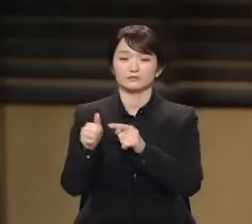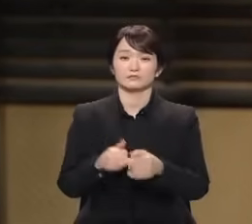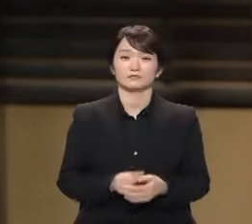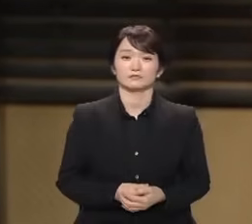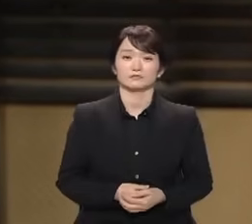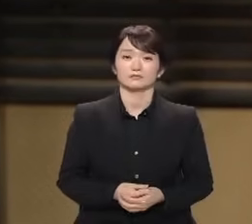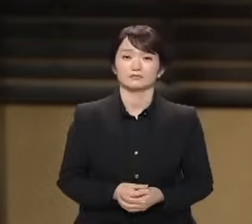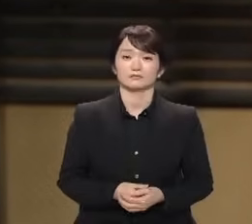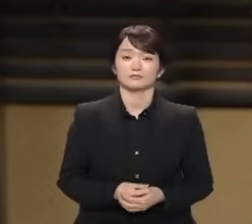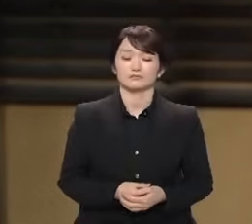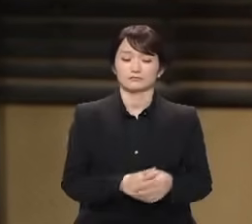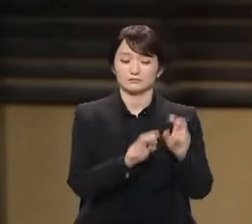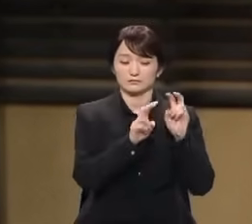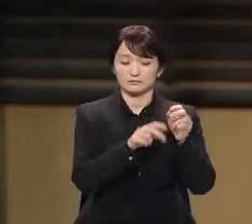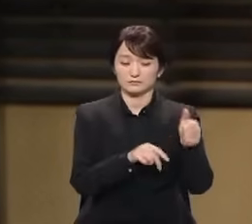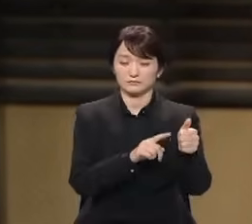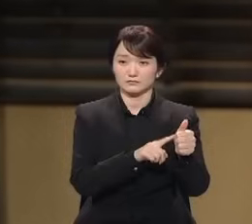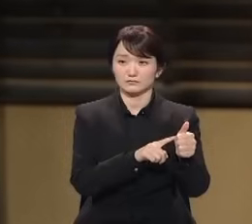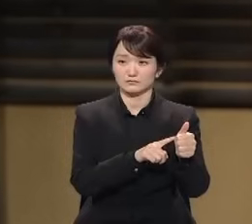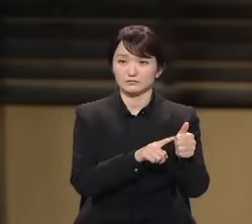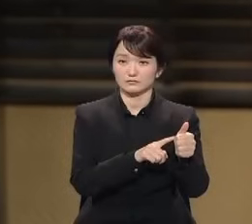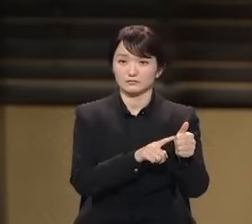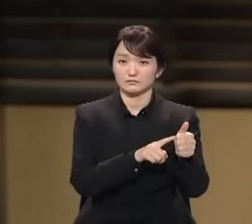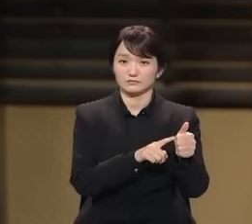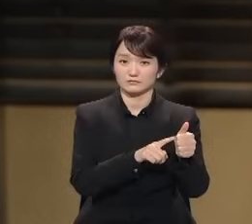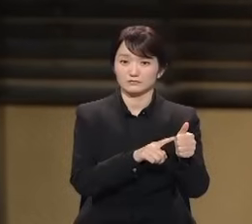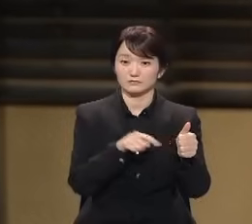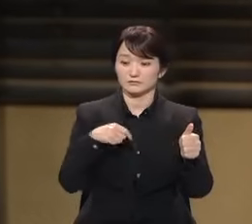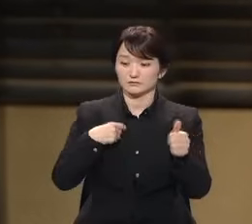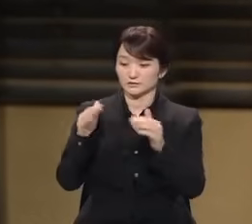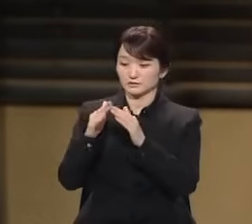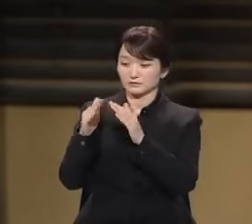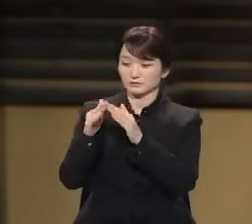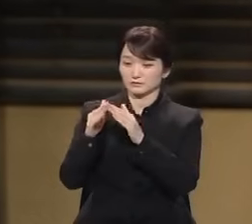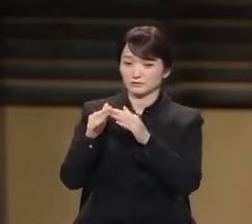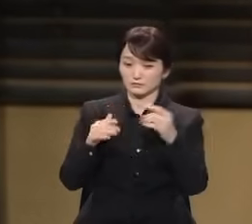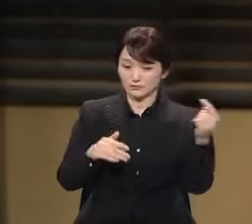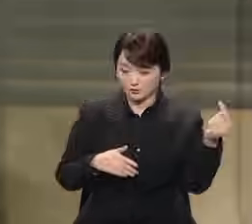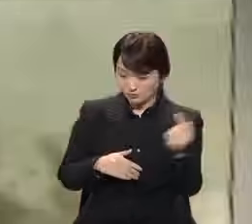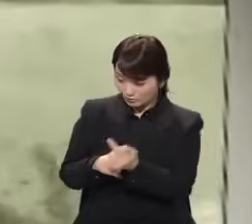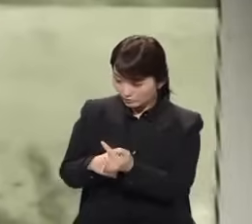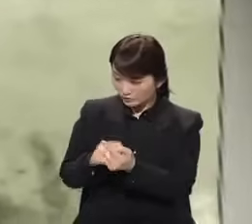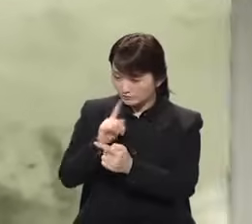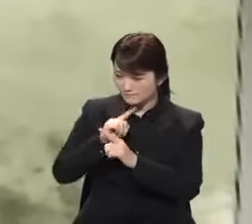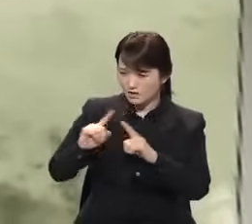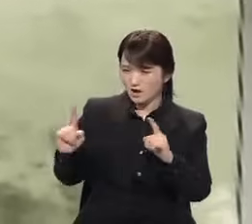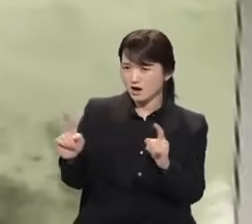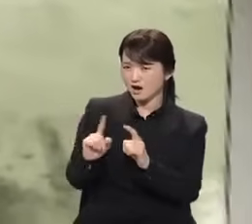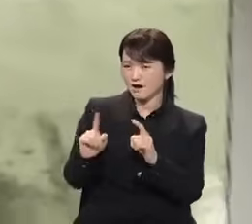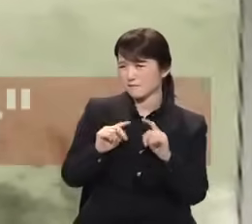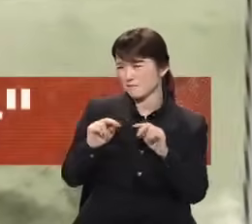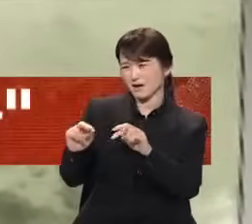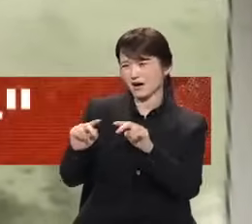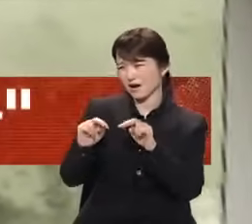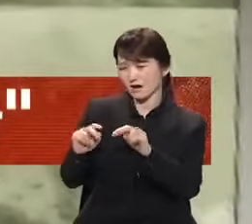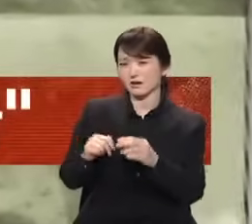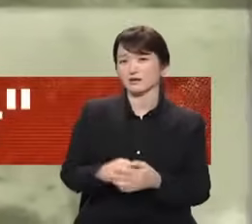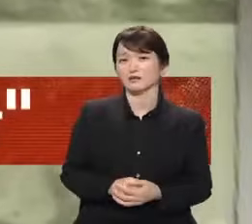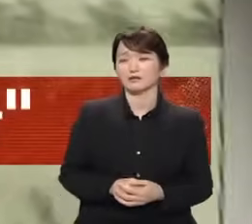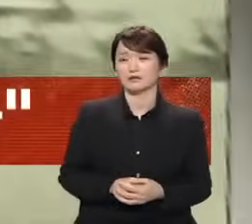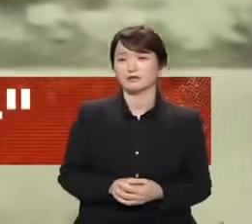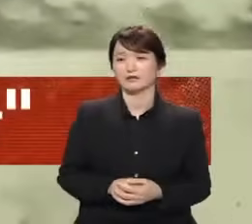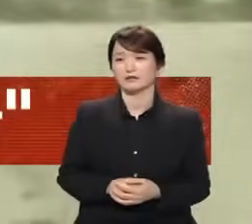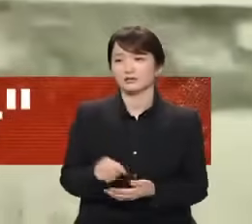따르면 사장이 이쪽에 찾아왔다라고 얘기를 하고 있고요. 그리고 뭐 다툼은 좀 있었던 것 같아요. 먼저